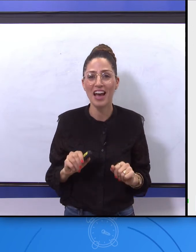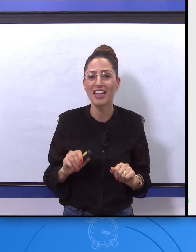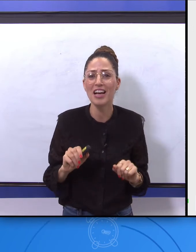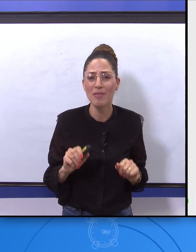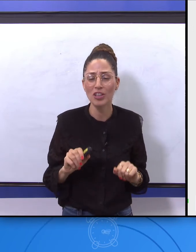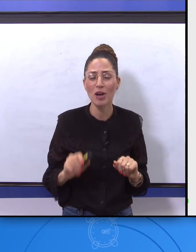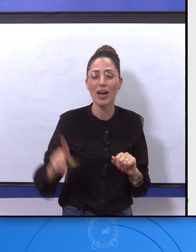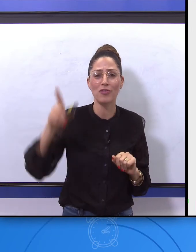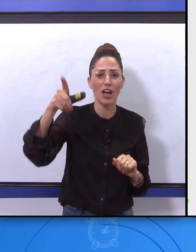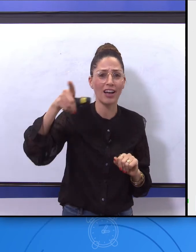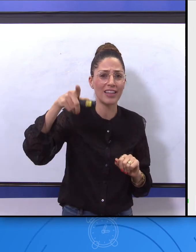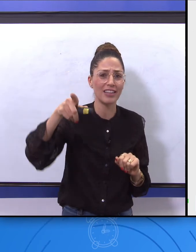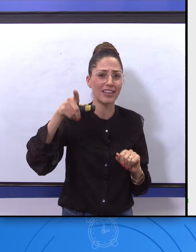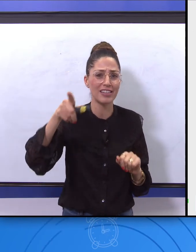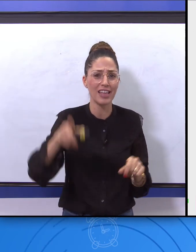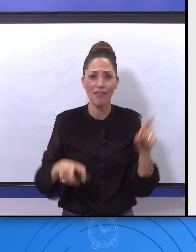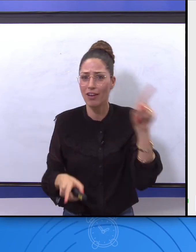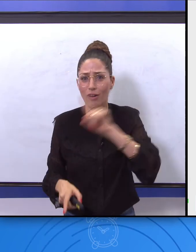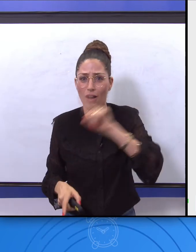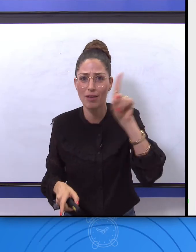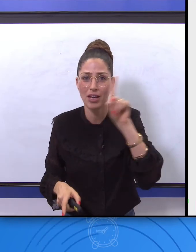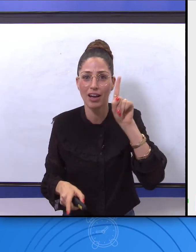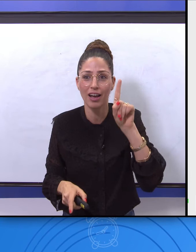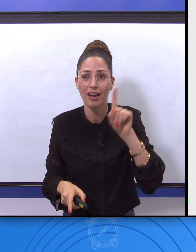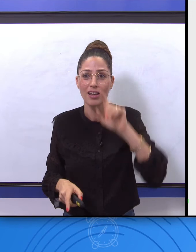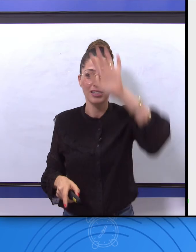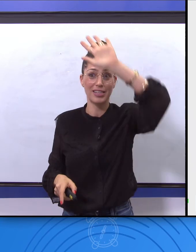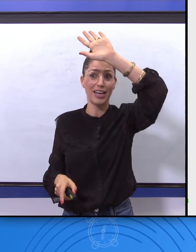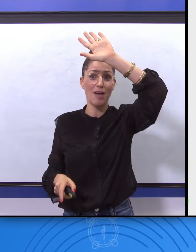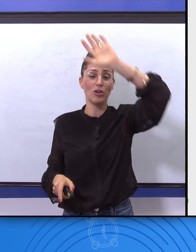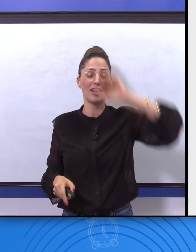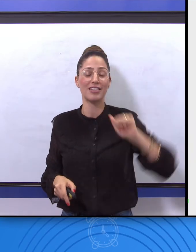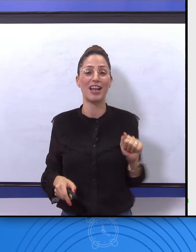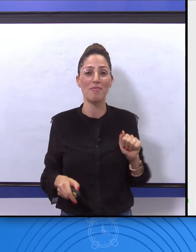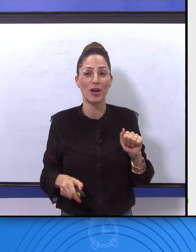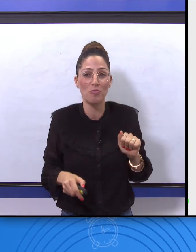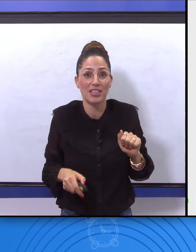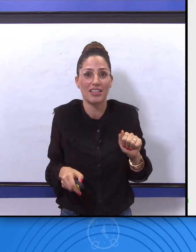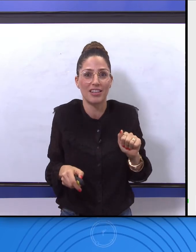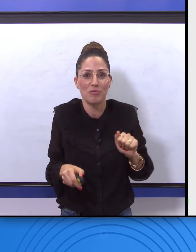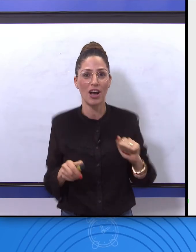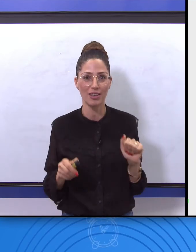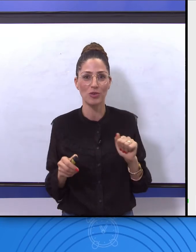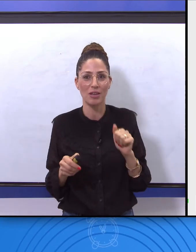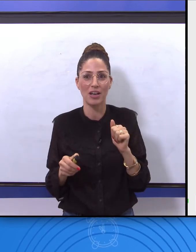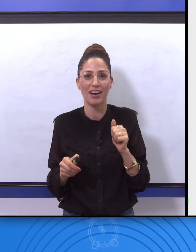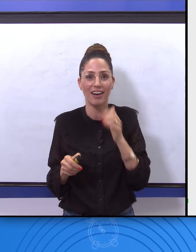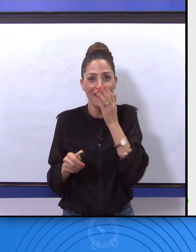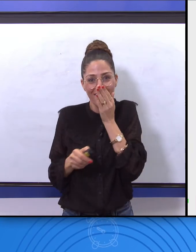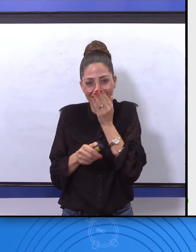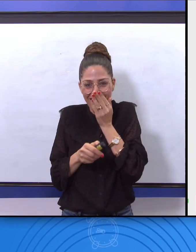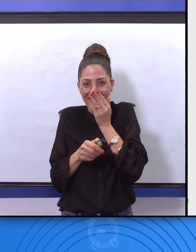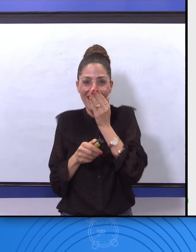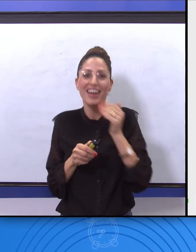וכן, כן, הנה גם מוטי אומר, אפשר על דלת הכניסה ולא על המקרר. סליחה, מוטי הצלם, אנחנו מתנצלים שהרסנו את